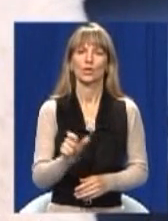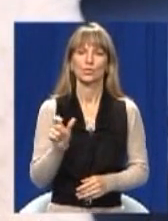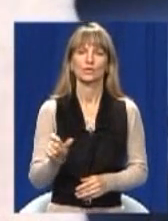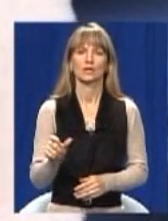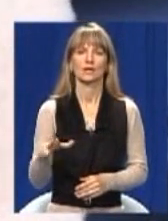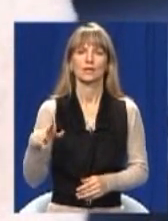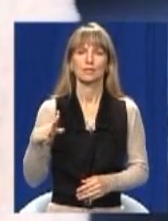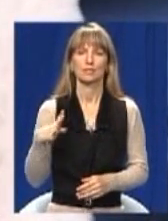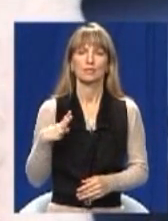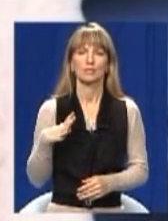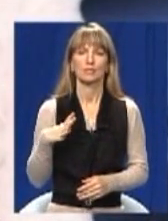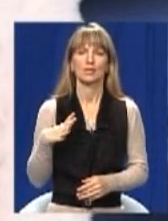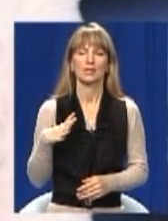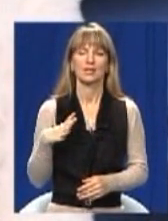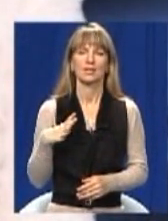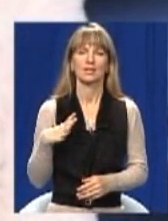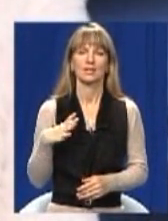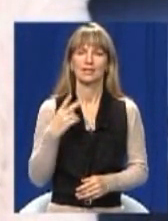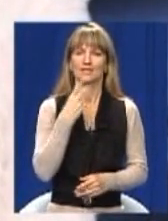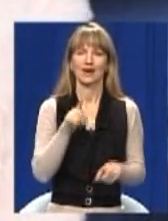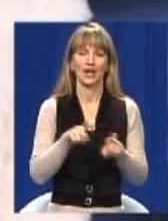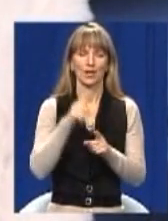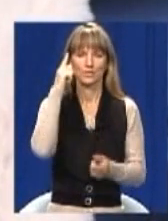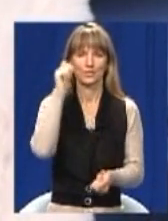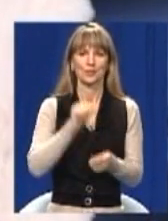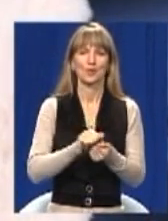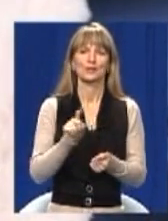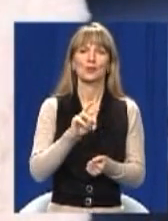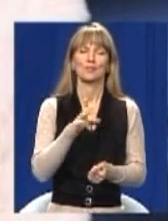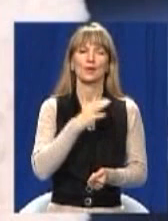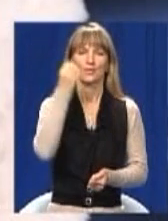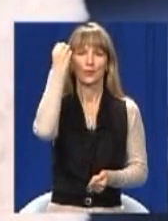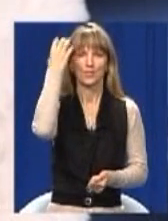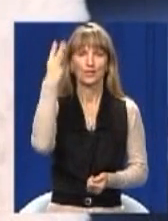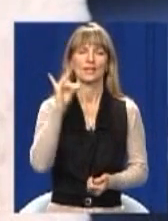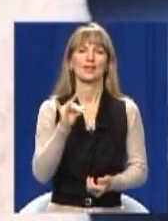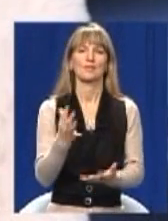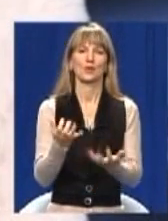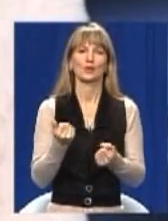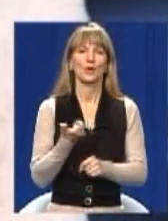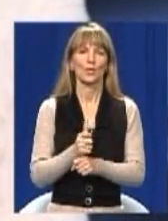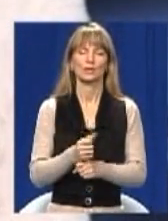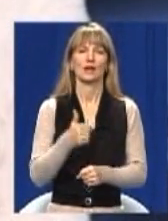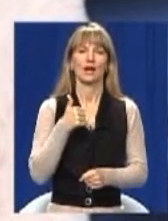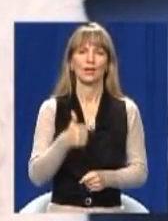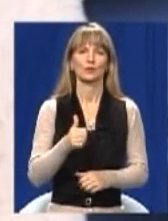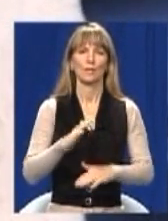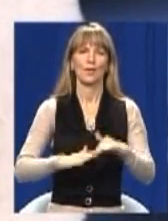чтобы люди были не такими, ну так, дурачками, а чтобы были умными и получили очень